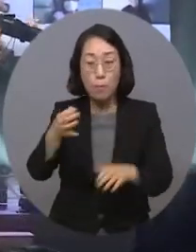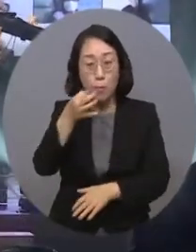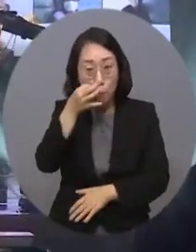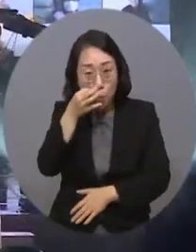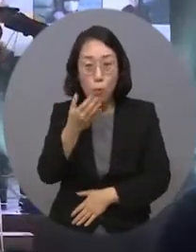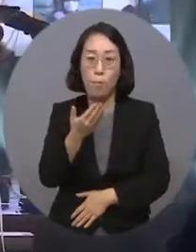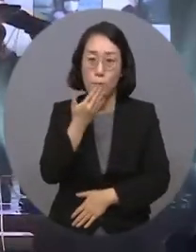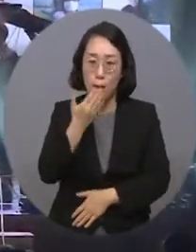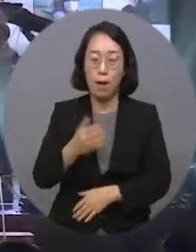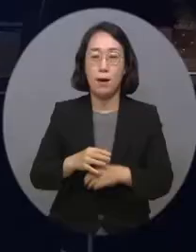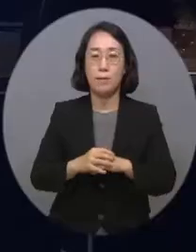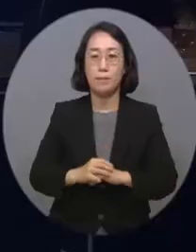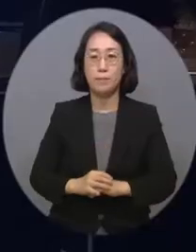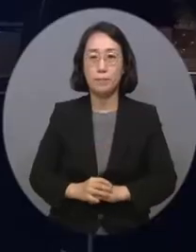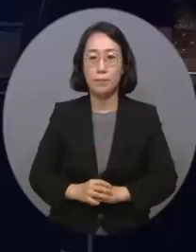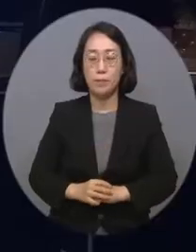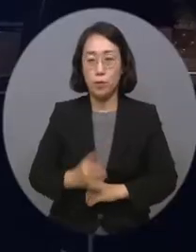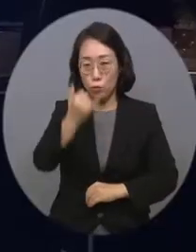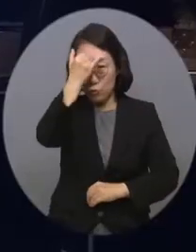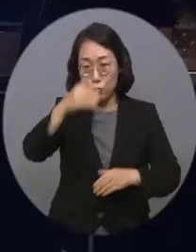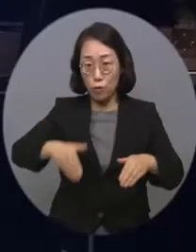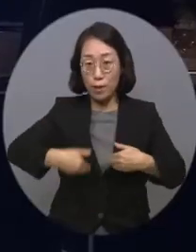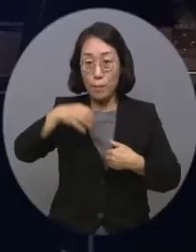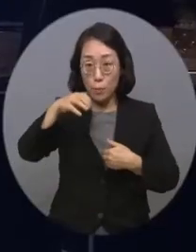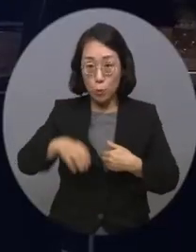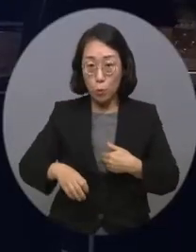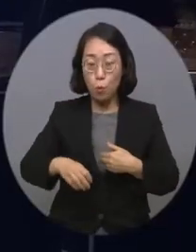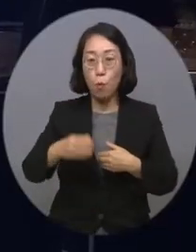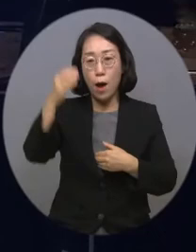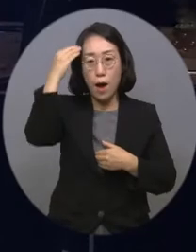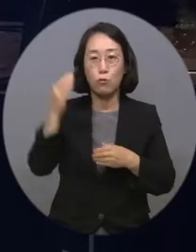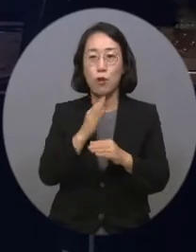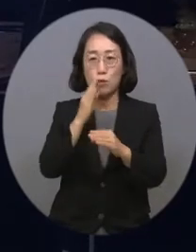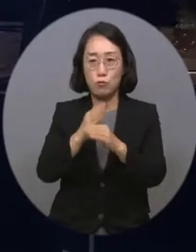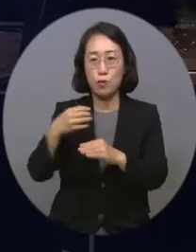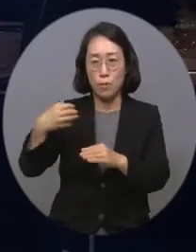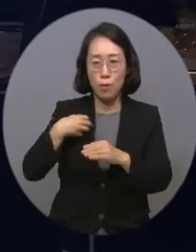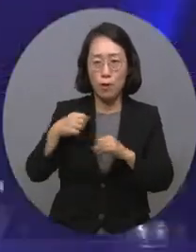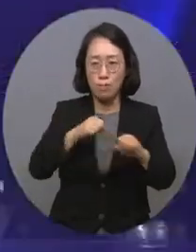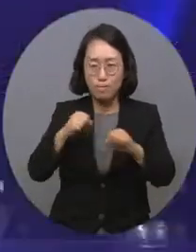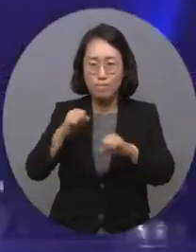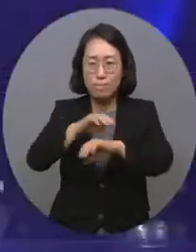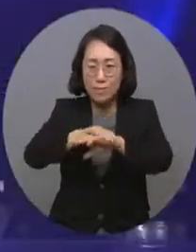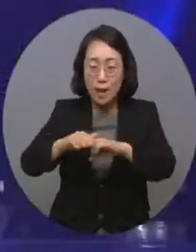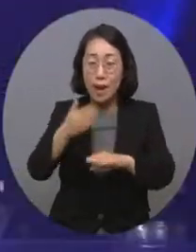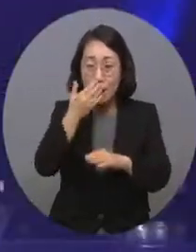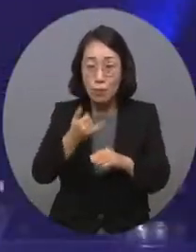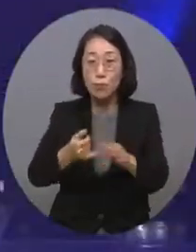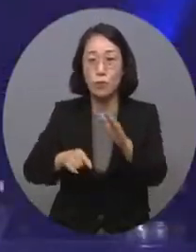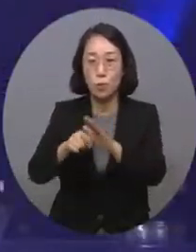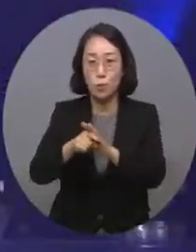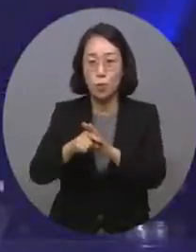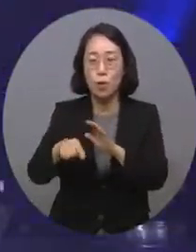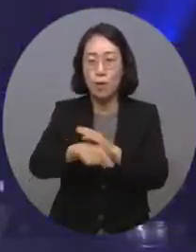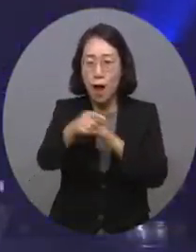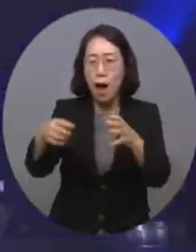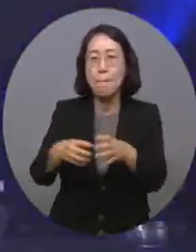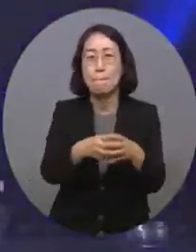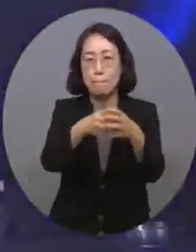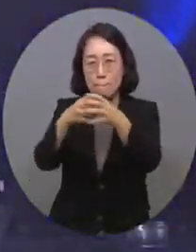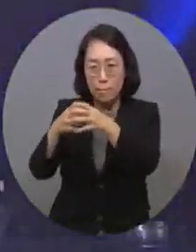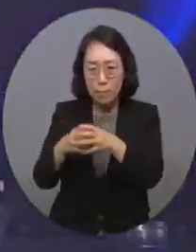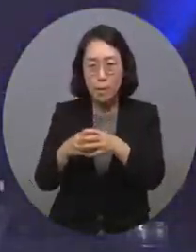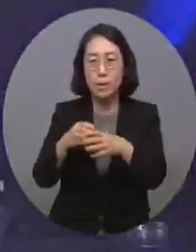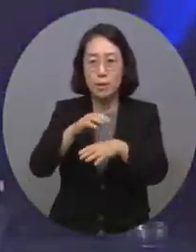가졌습니다 충청남도가 대한민국의 중심 역할을 다할 수 있도록 도민들이 힘을 모아 함께 충남이 될 수